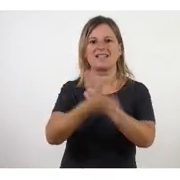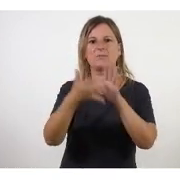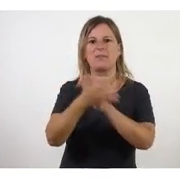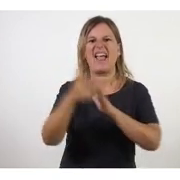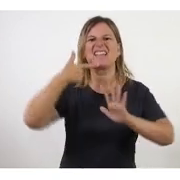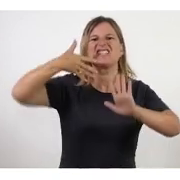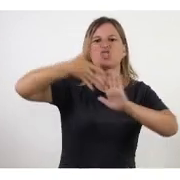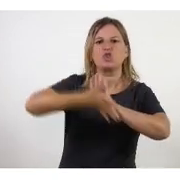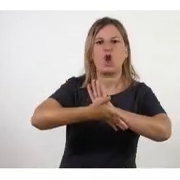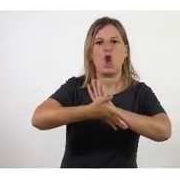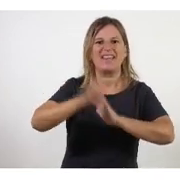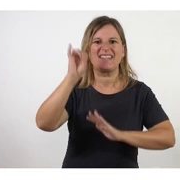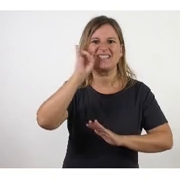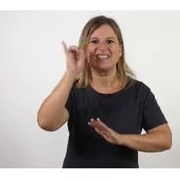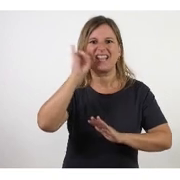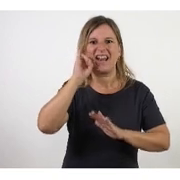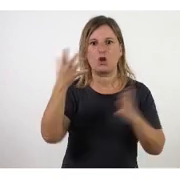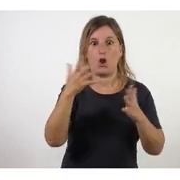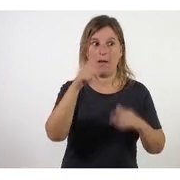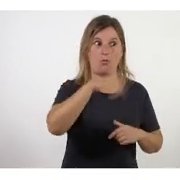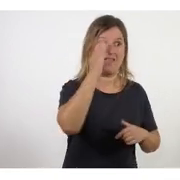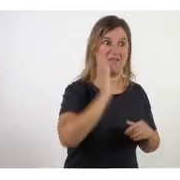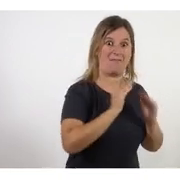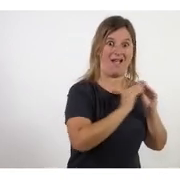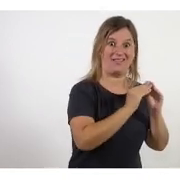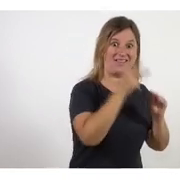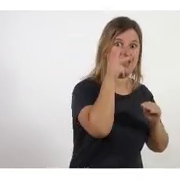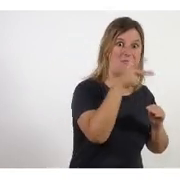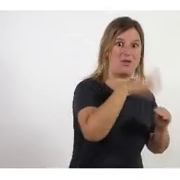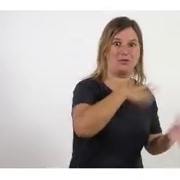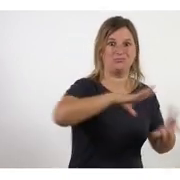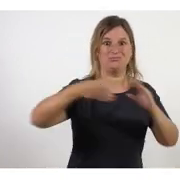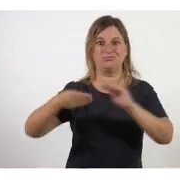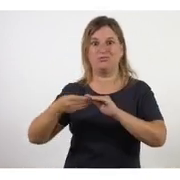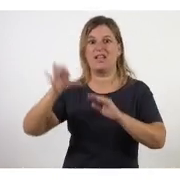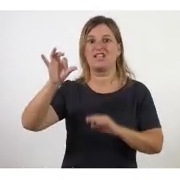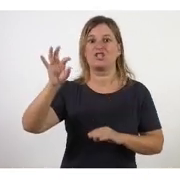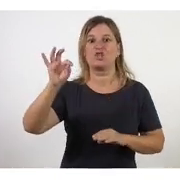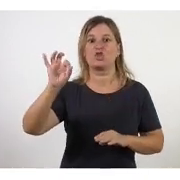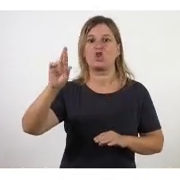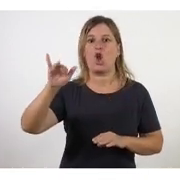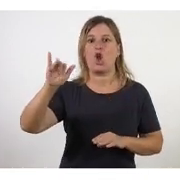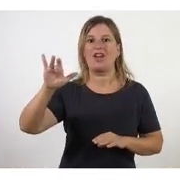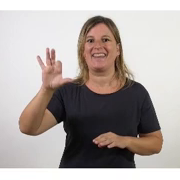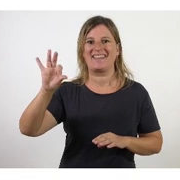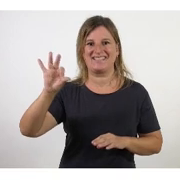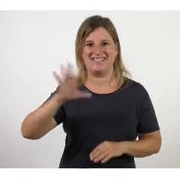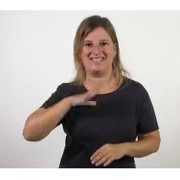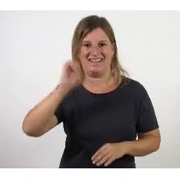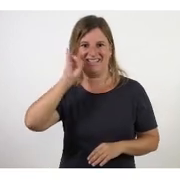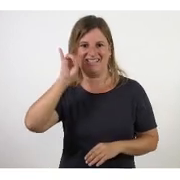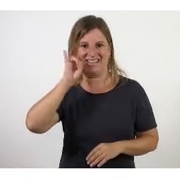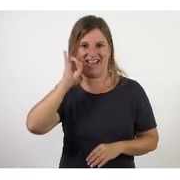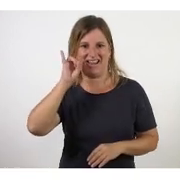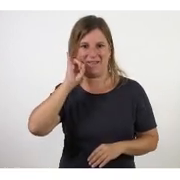avui ens ha explicat ara pel matí en Jordi ho podrem aplicar per les nostres stories i amb la Mònica aprendrem a aprofitar aquests dos